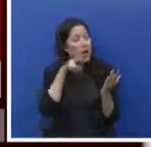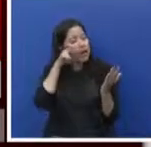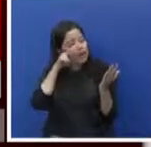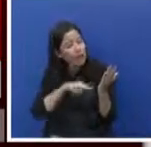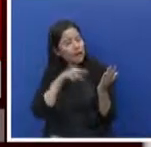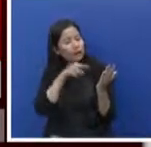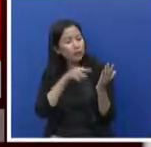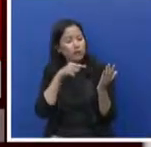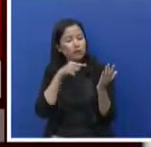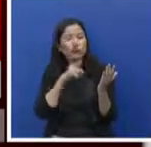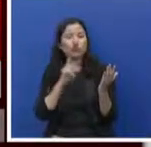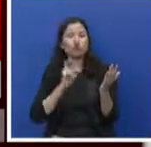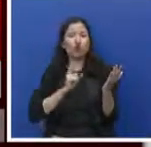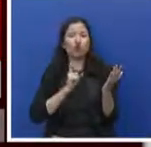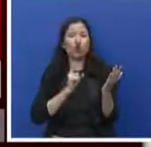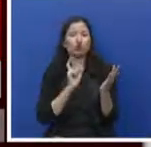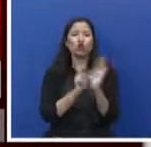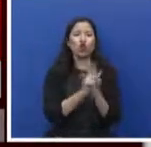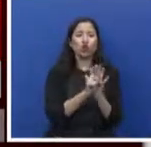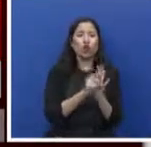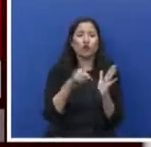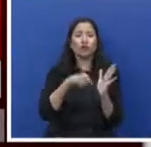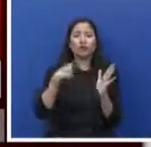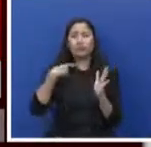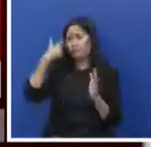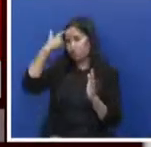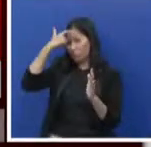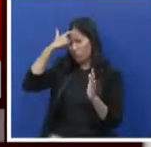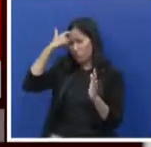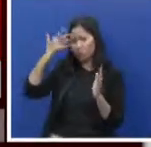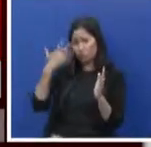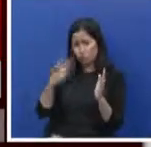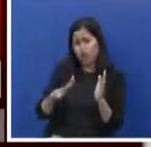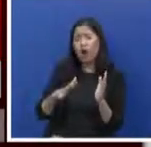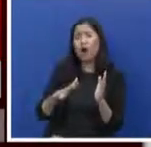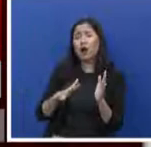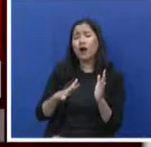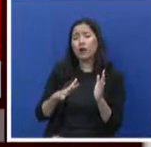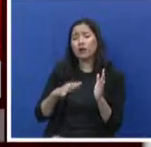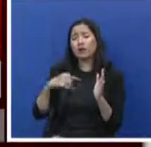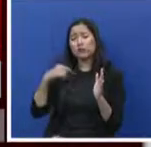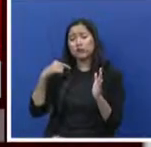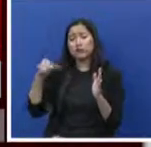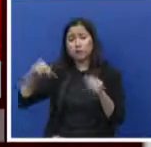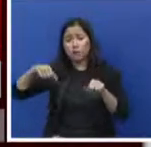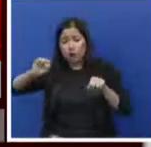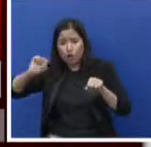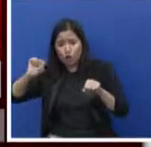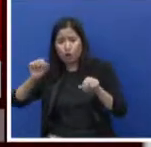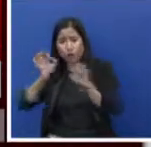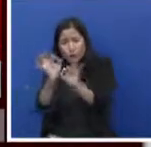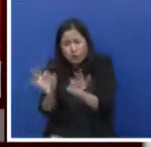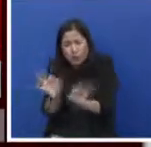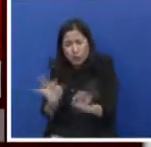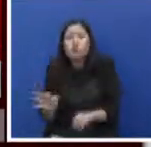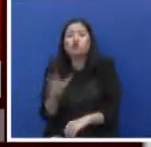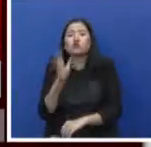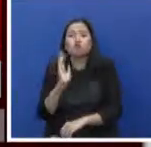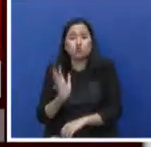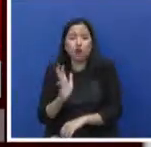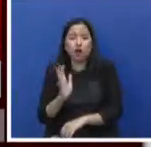order. Misalnya saya sudah dicek suhu tubuh hari ini, kemudian saya kendaraannya sudah didisinfektisasi.